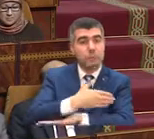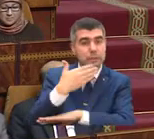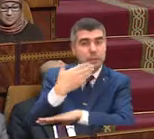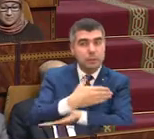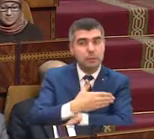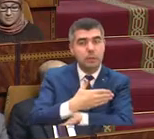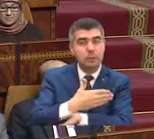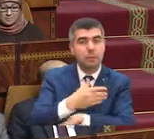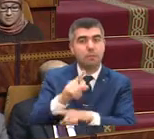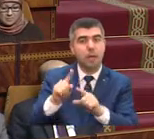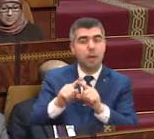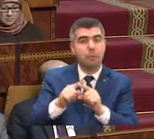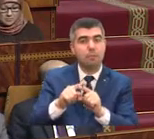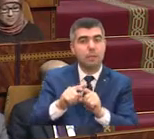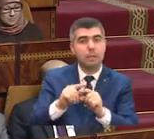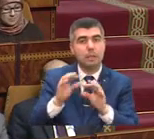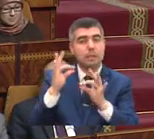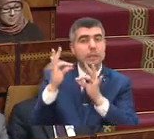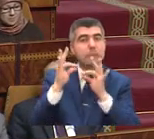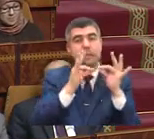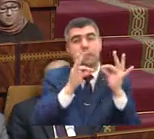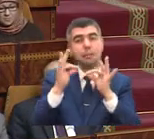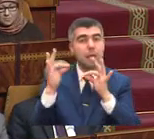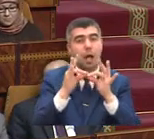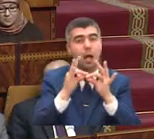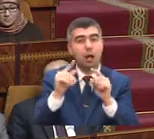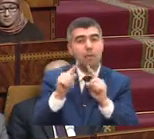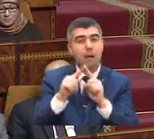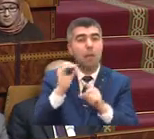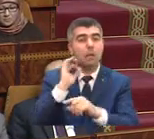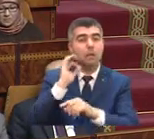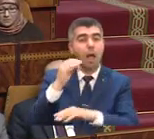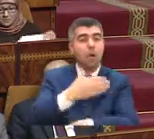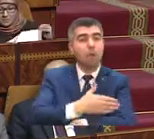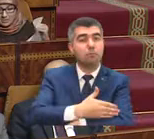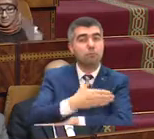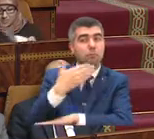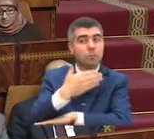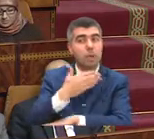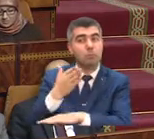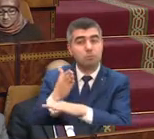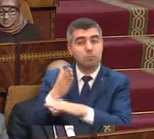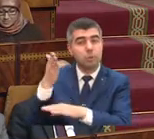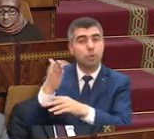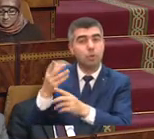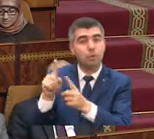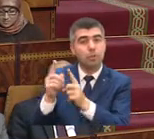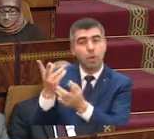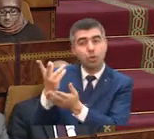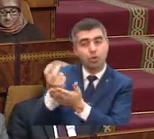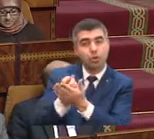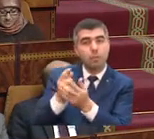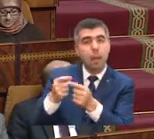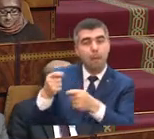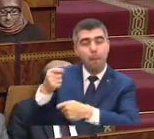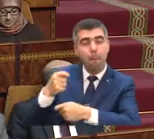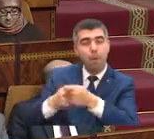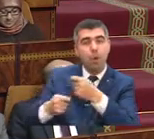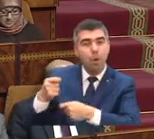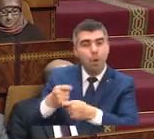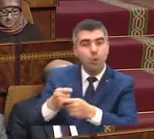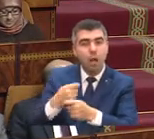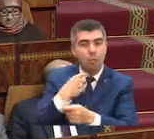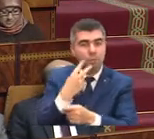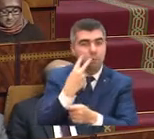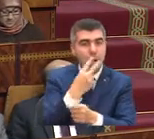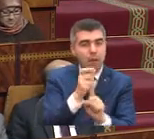ورجال وإغلاق باب سبتة، كذلك إغلاق أغلب المتاجر المنظمة والمهيكلة في الأسواق